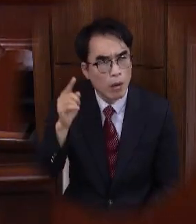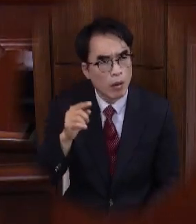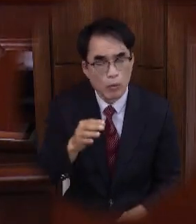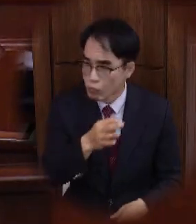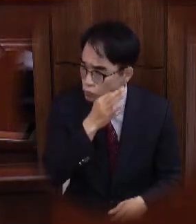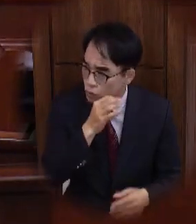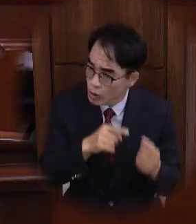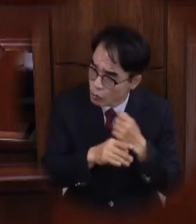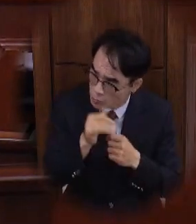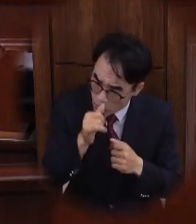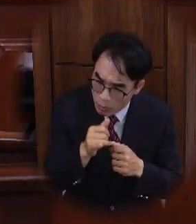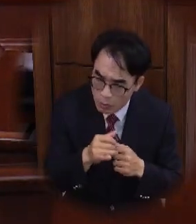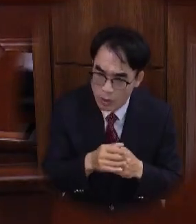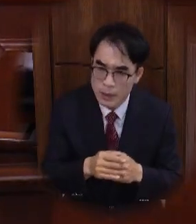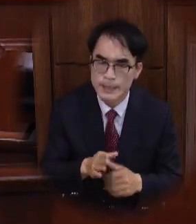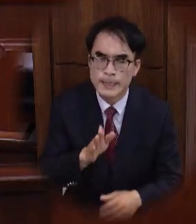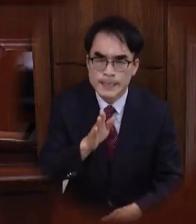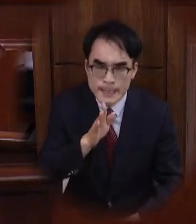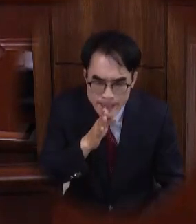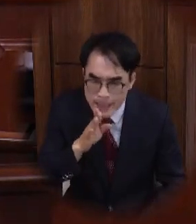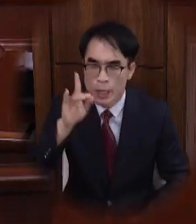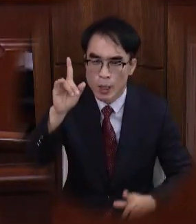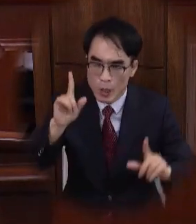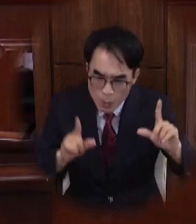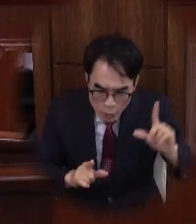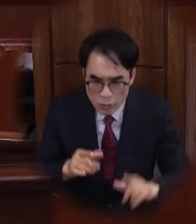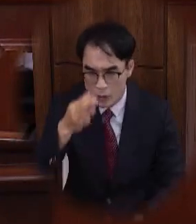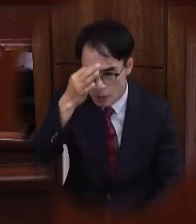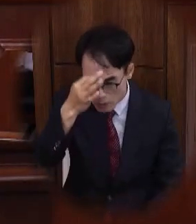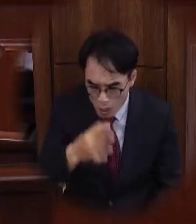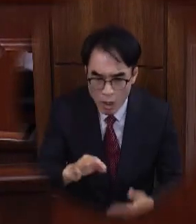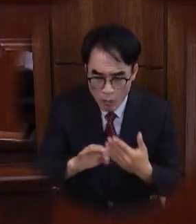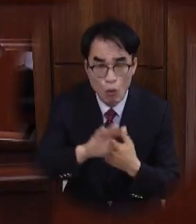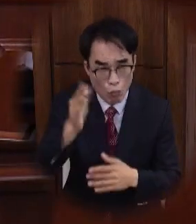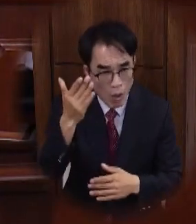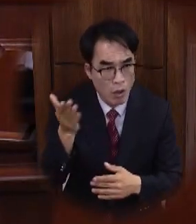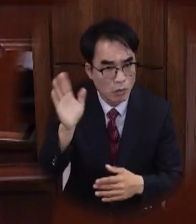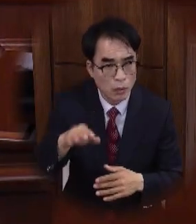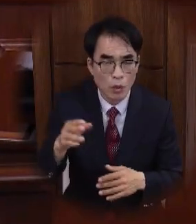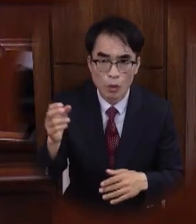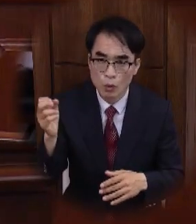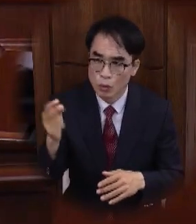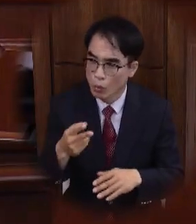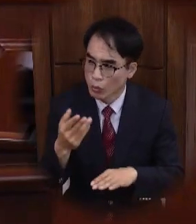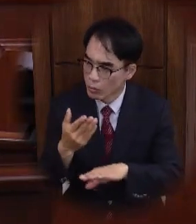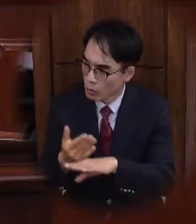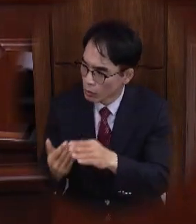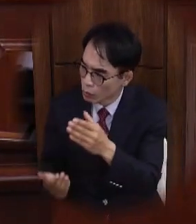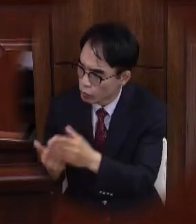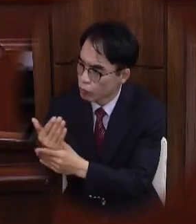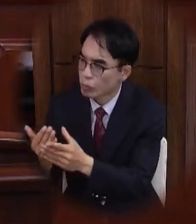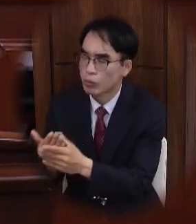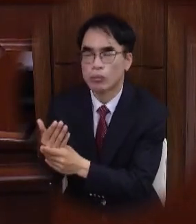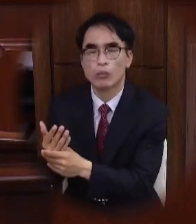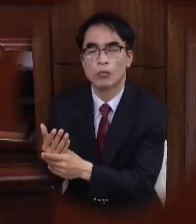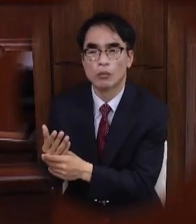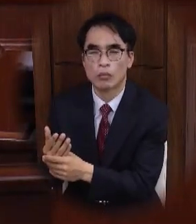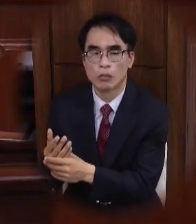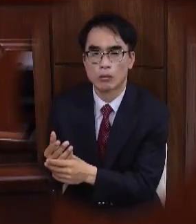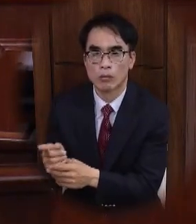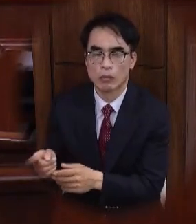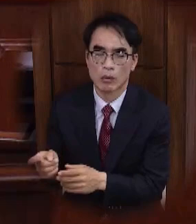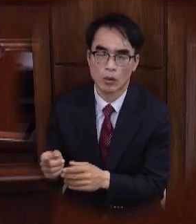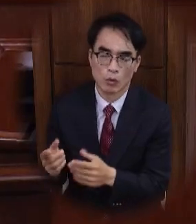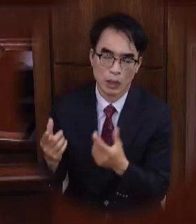한 번의 진정성 있는 사과로 끝날 사안을 또 다른 분란의 씨앗만 뿌리는 것으로 보일